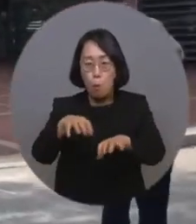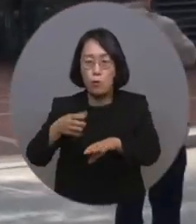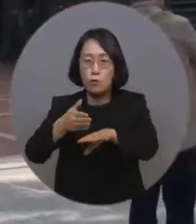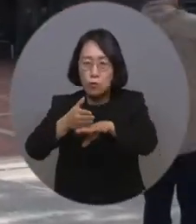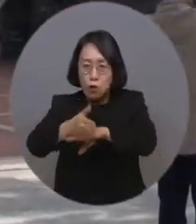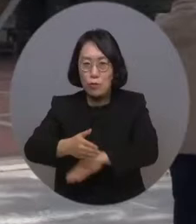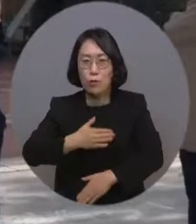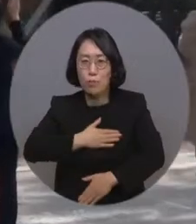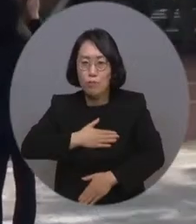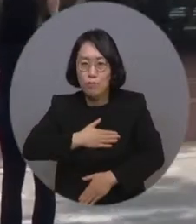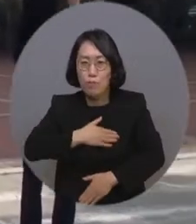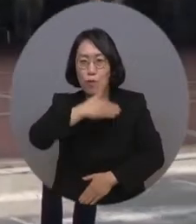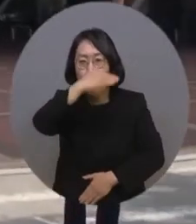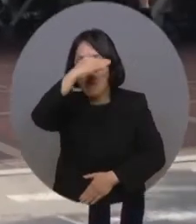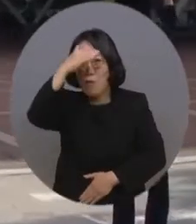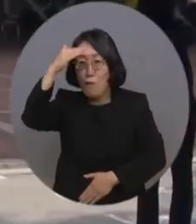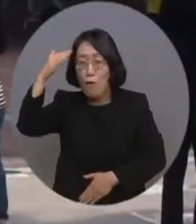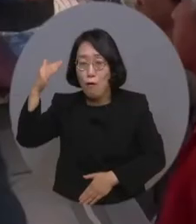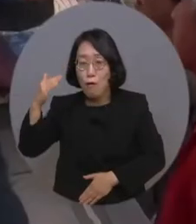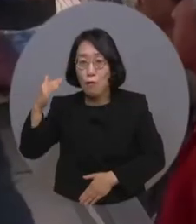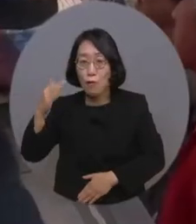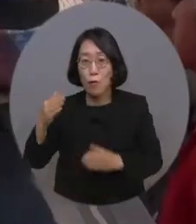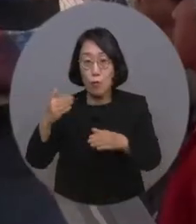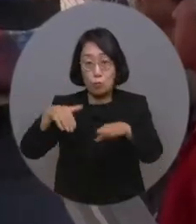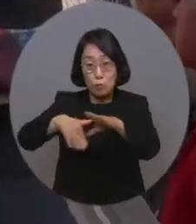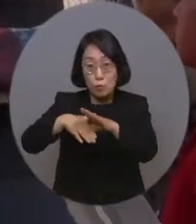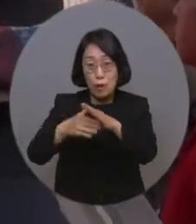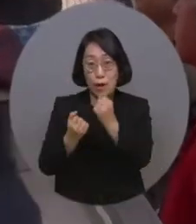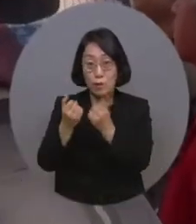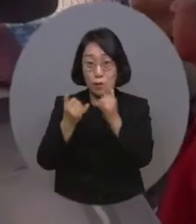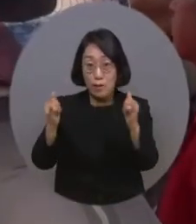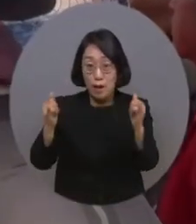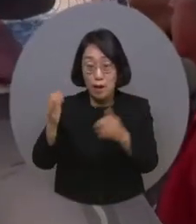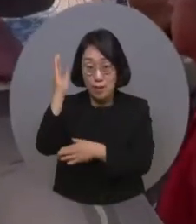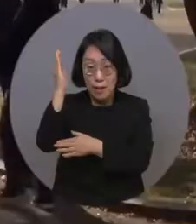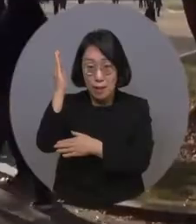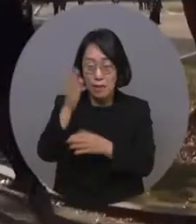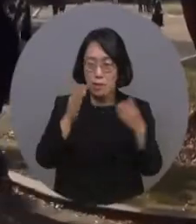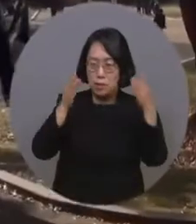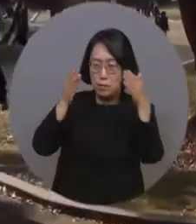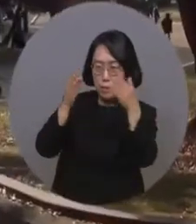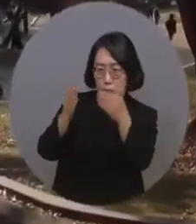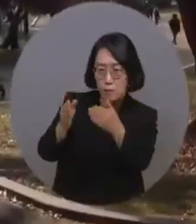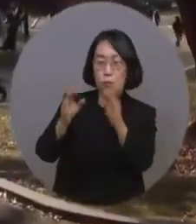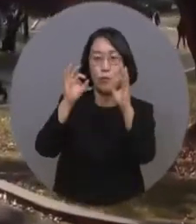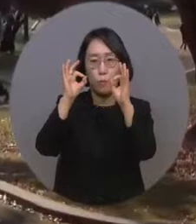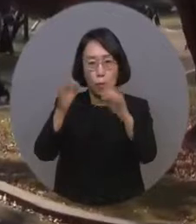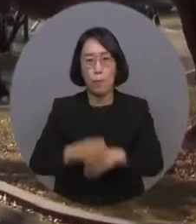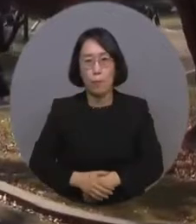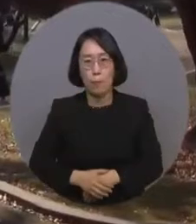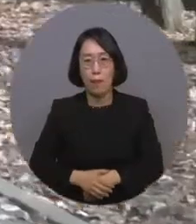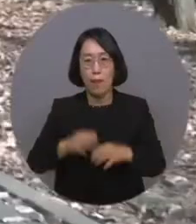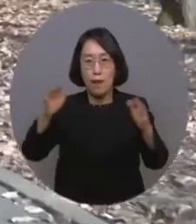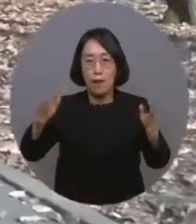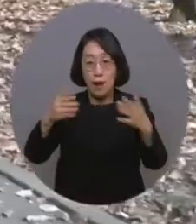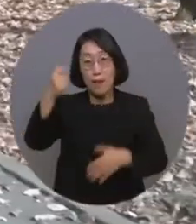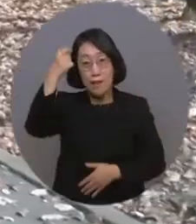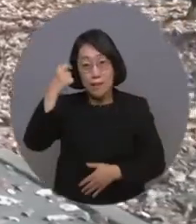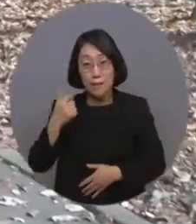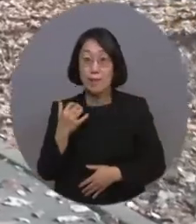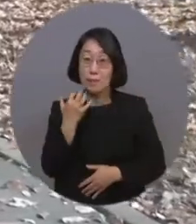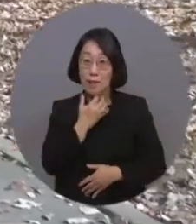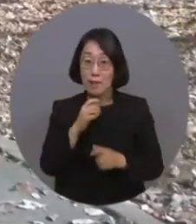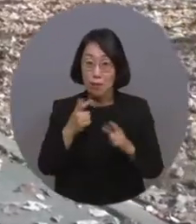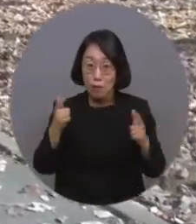걷다가도 문화해설사의 설명이 시작되면 모두가 감각을 집중합니다. 알록달록 가을 풍경 속을